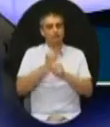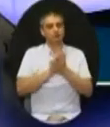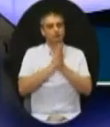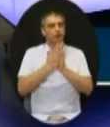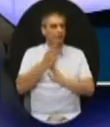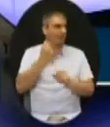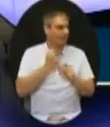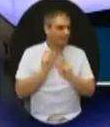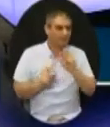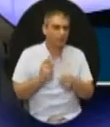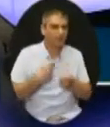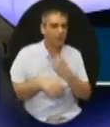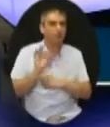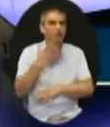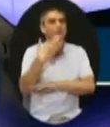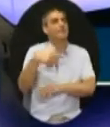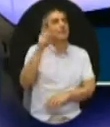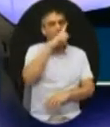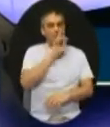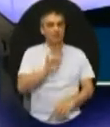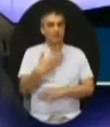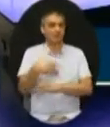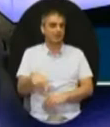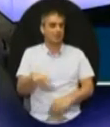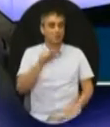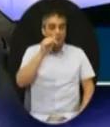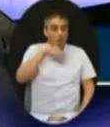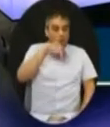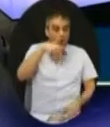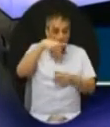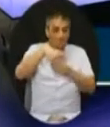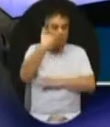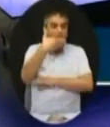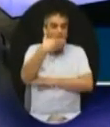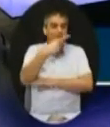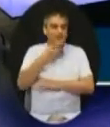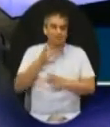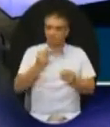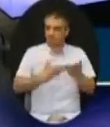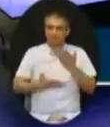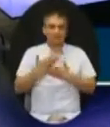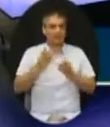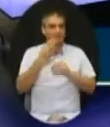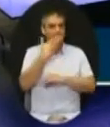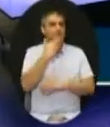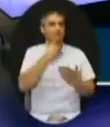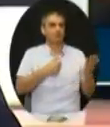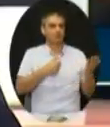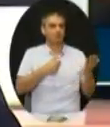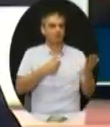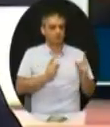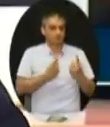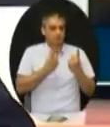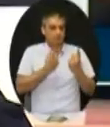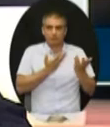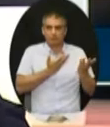אבל שם. הסנקציות הכלכליות היו של מדינות כלפי מדינות, אבל... ופה בתוך מדינה שביחסים עם מדינת ישראל